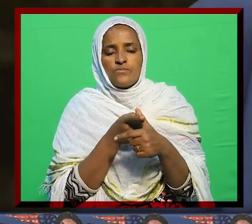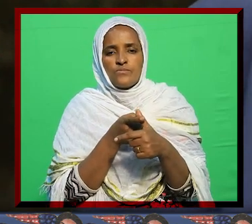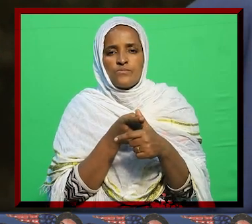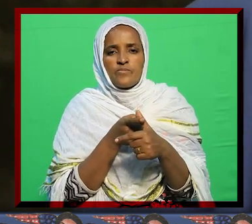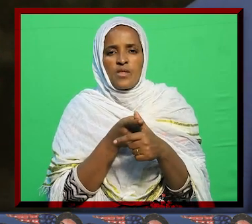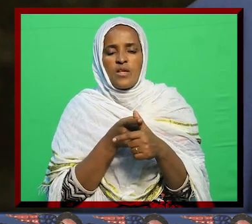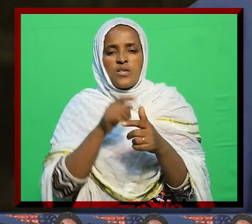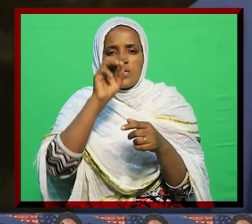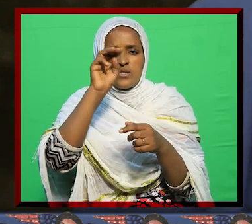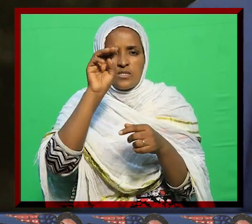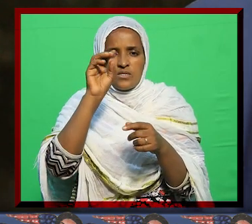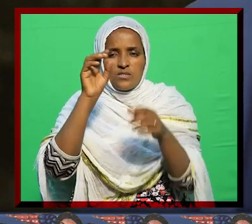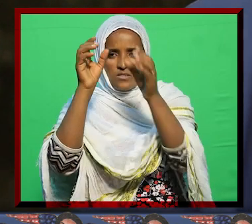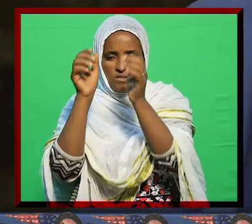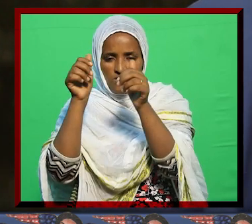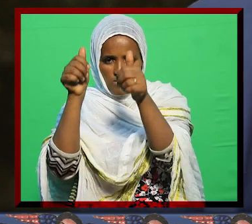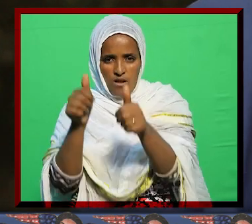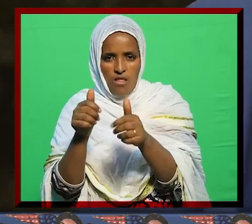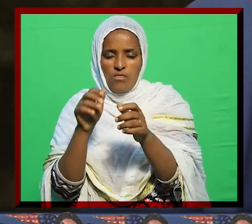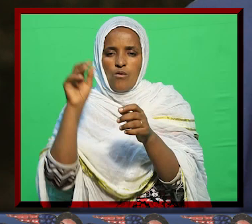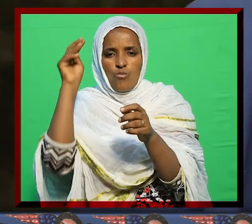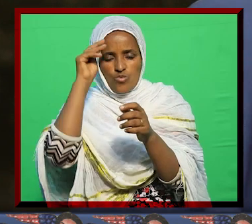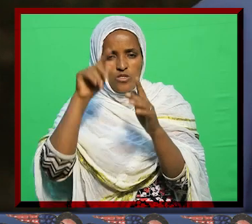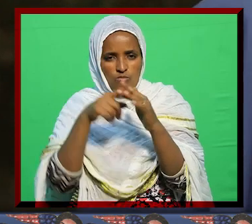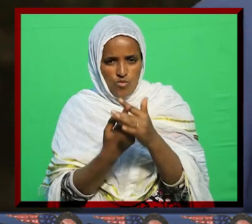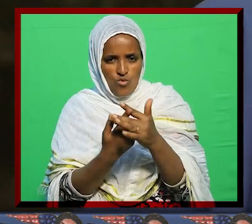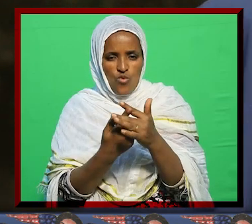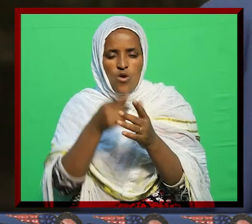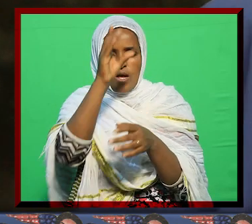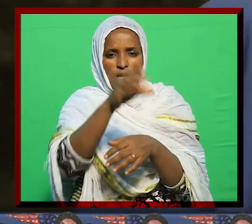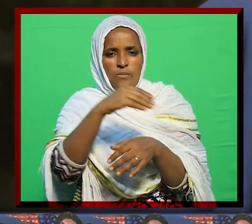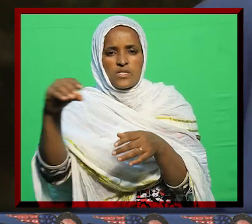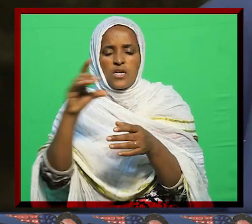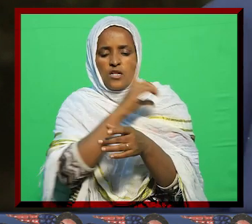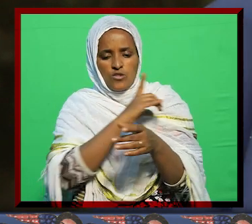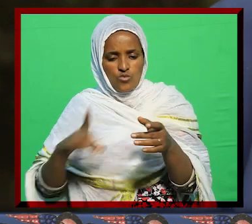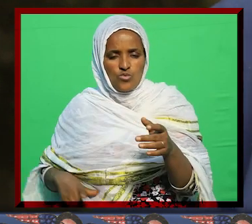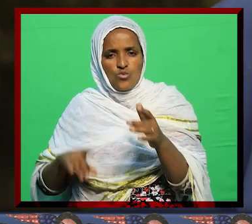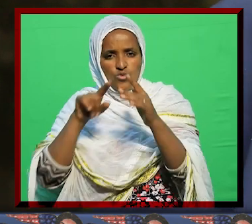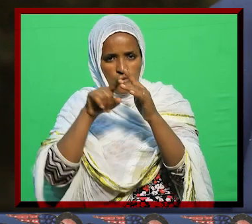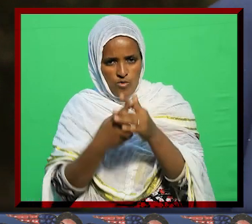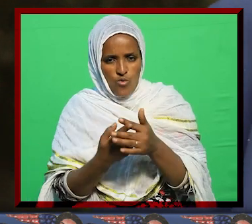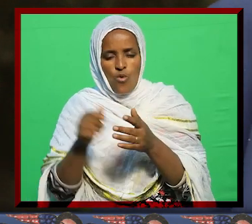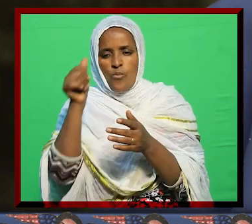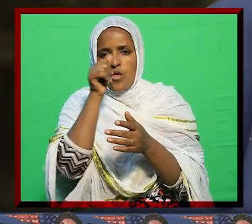ከጽላተ ሙሴ ጀምሮ ከመስቀለ ክርስቶስ ጀምሮ በኢትዮጵያ ያሉ